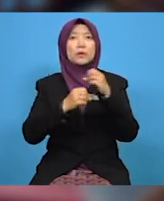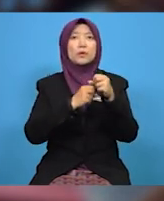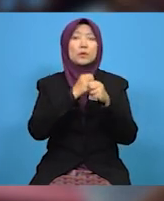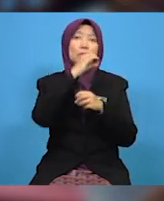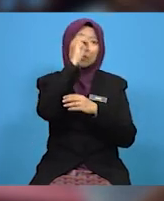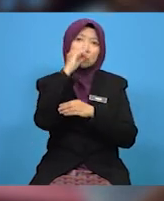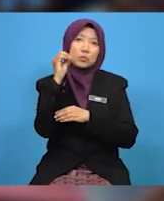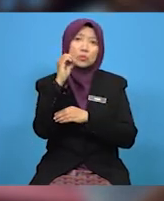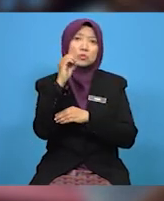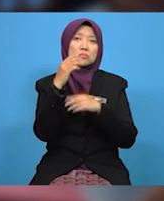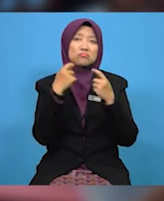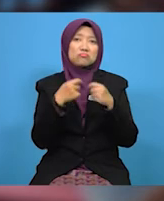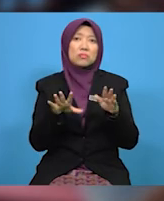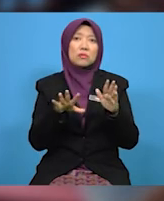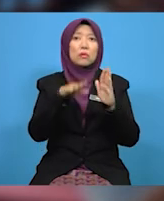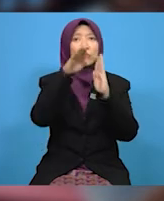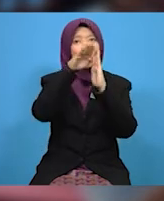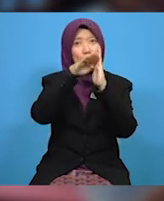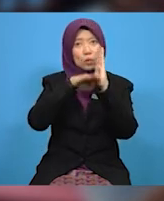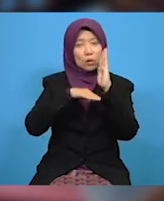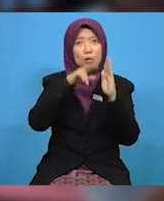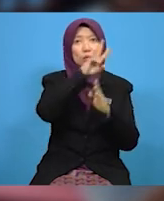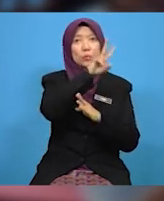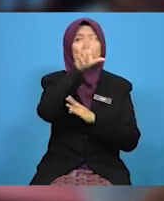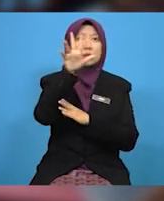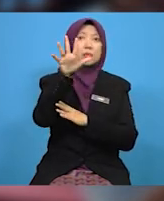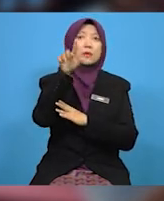peratus sumbangan telah berkurang dari